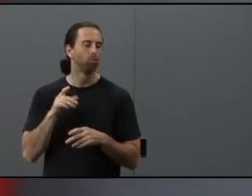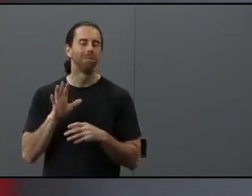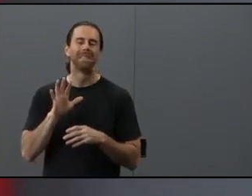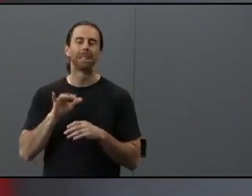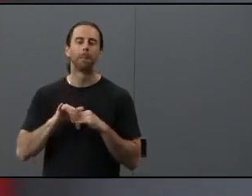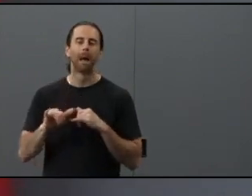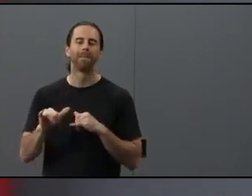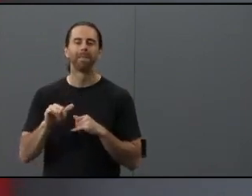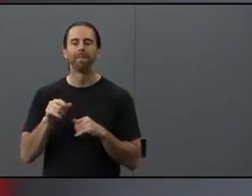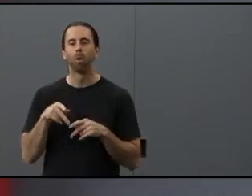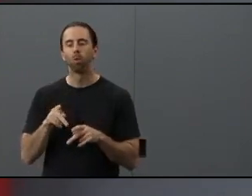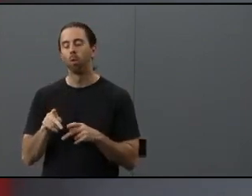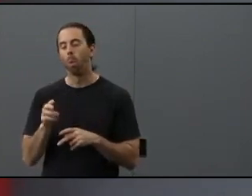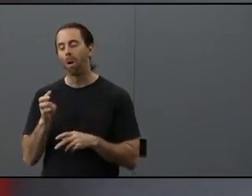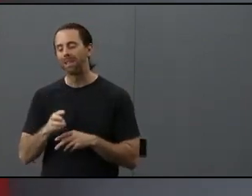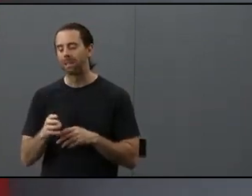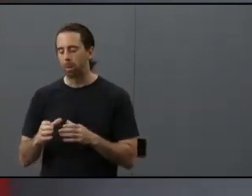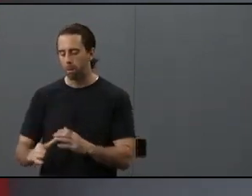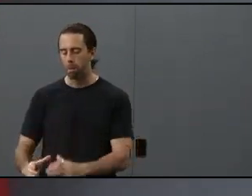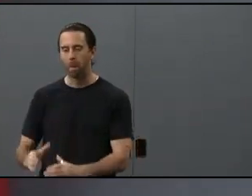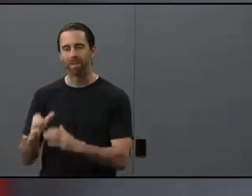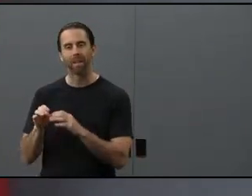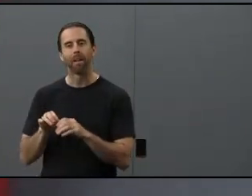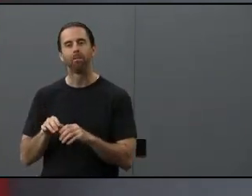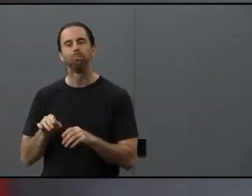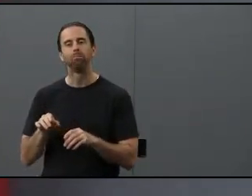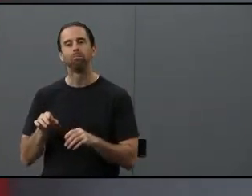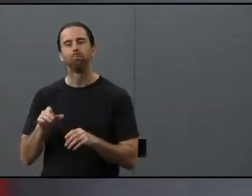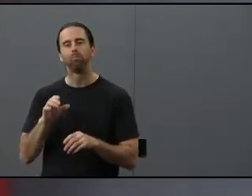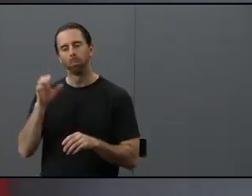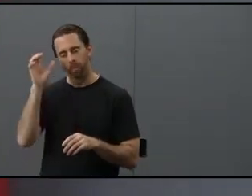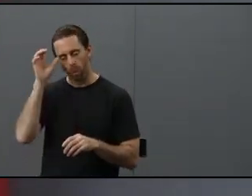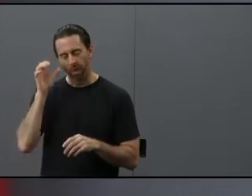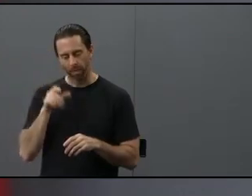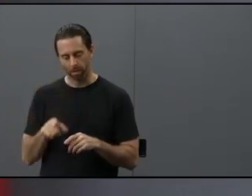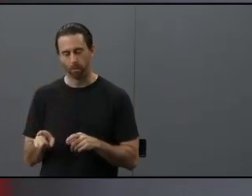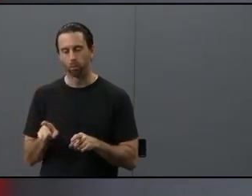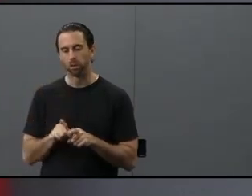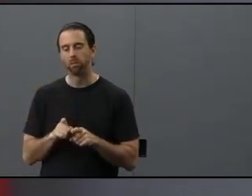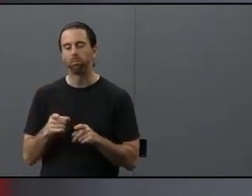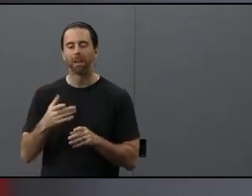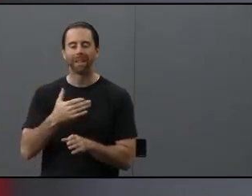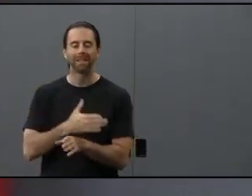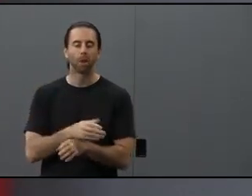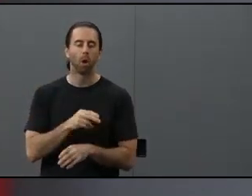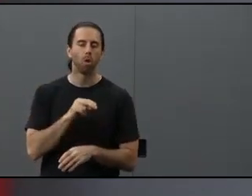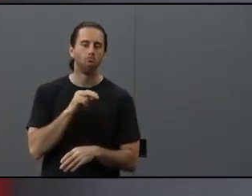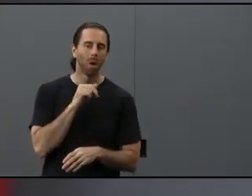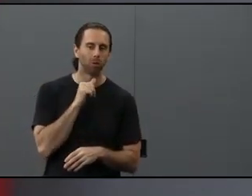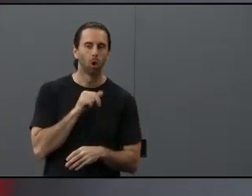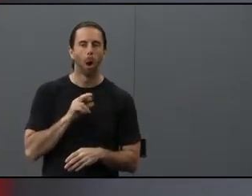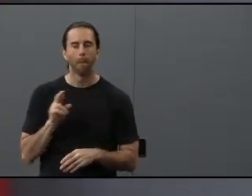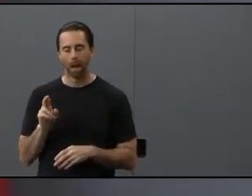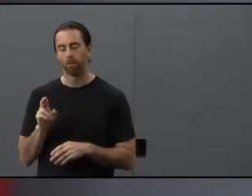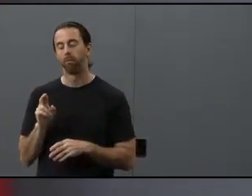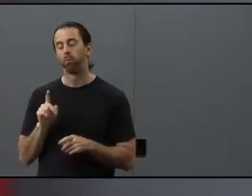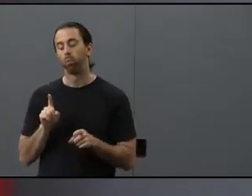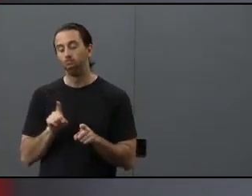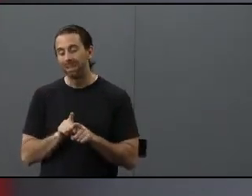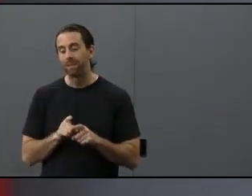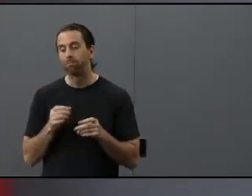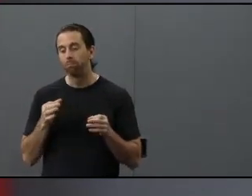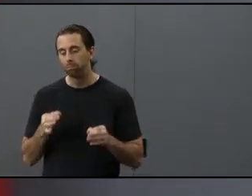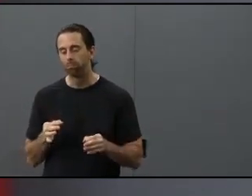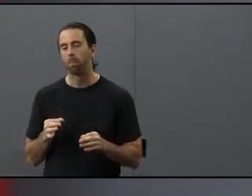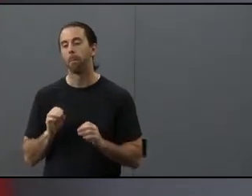l'ouest de la borne fontaine situé près de l'intersection Noiseux et norber le Conseil des crè de aussi